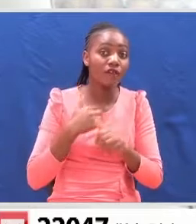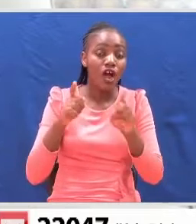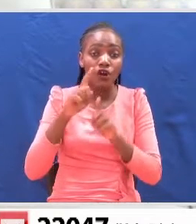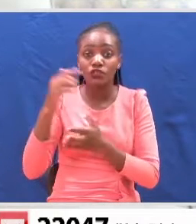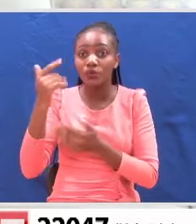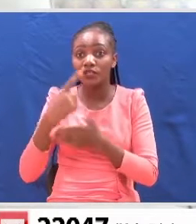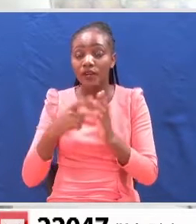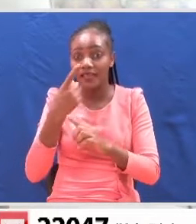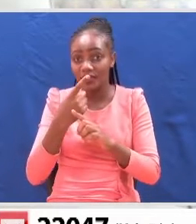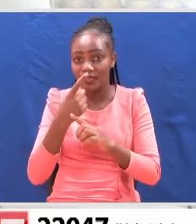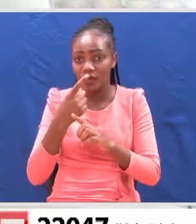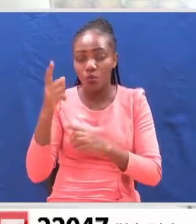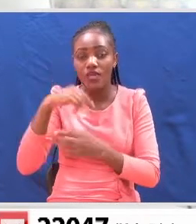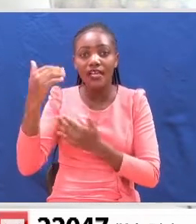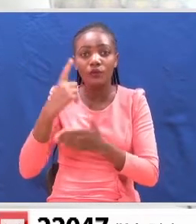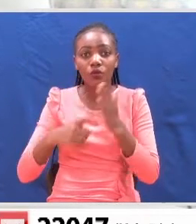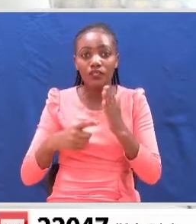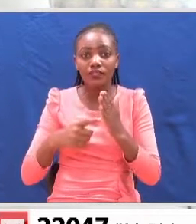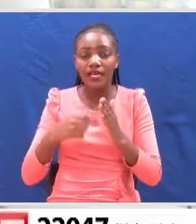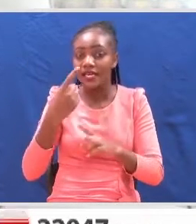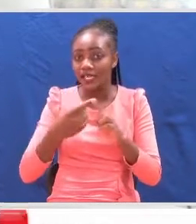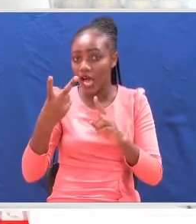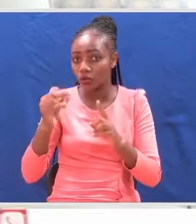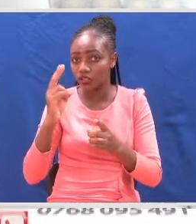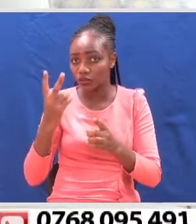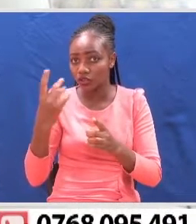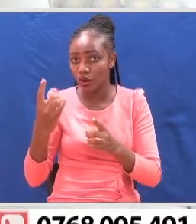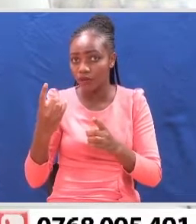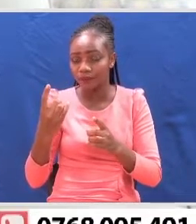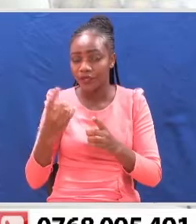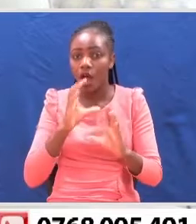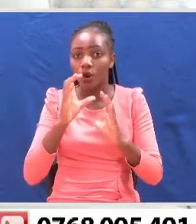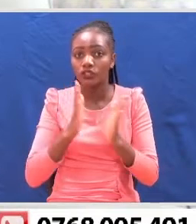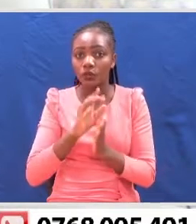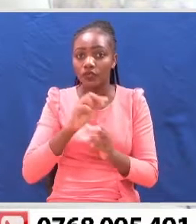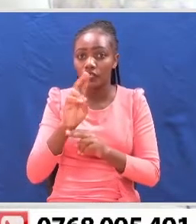tunatarajia katika mwaka ujao? Jina langu ni Elizabeth Mutuku, nawasiliana nasi kwa